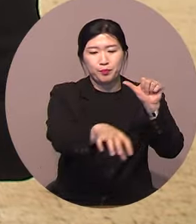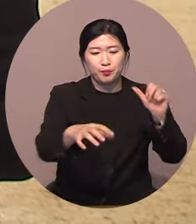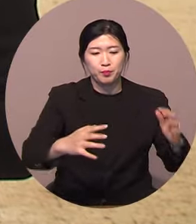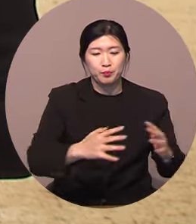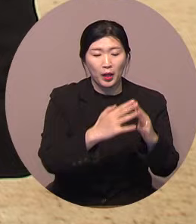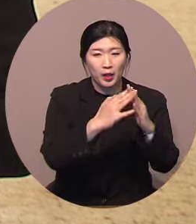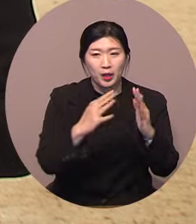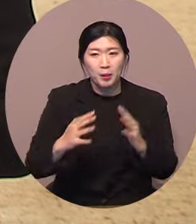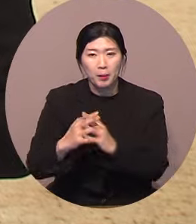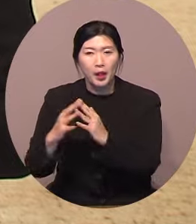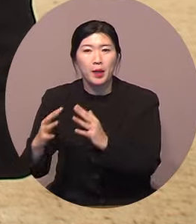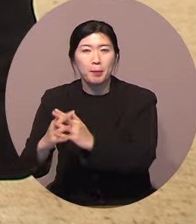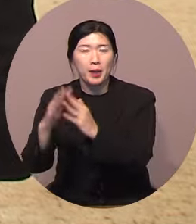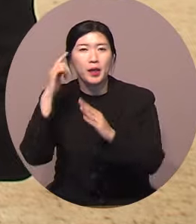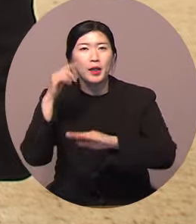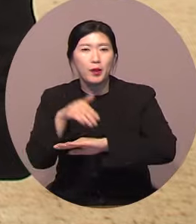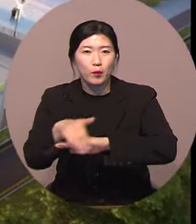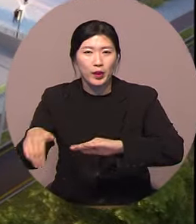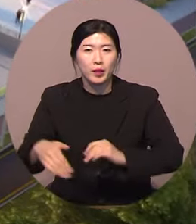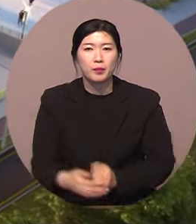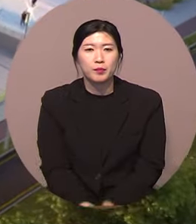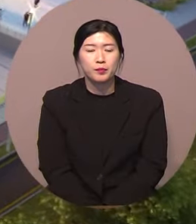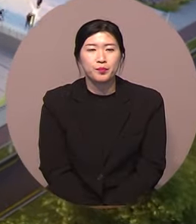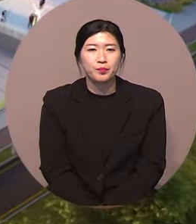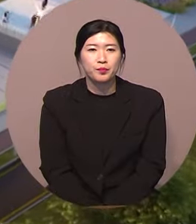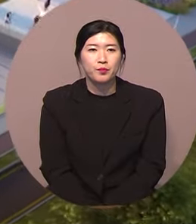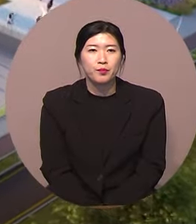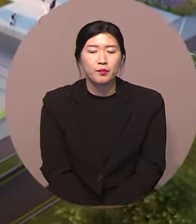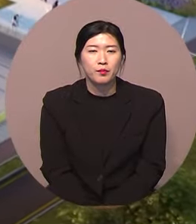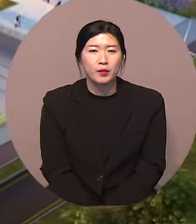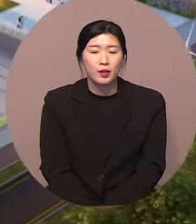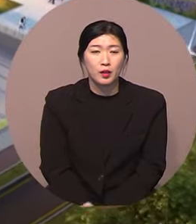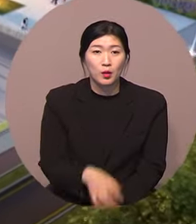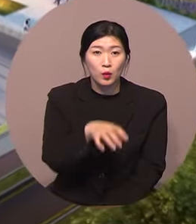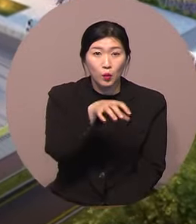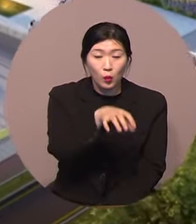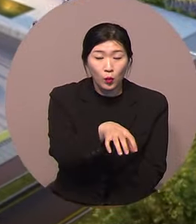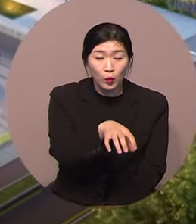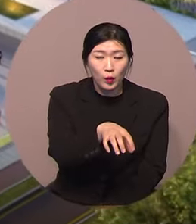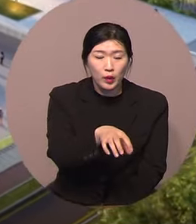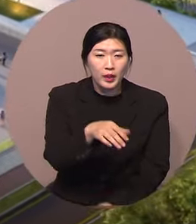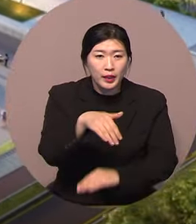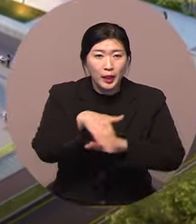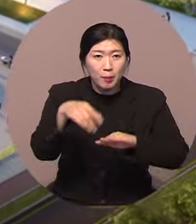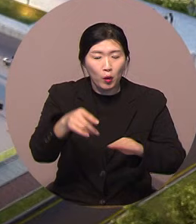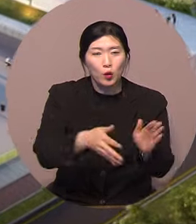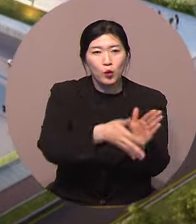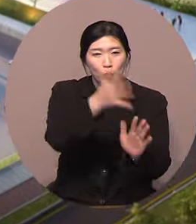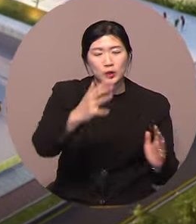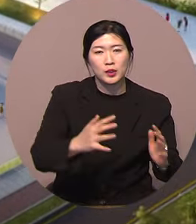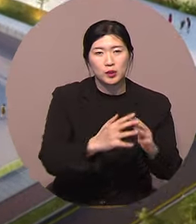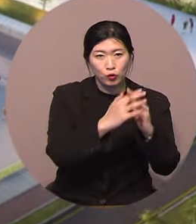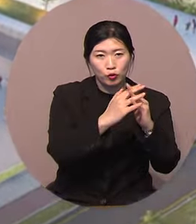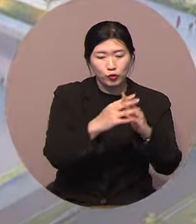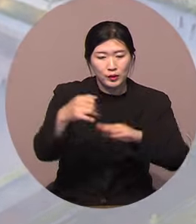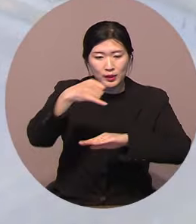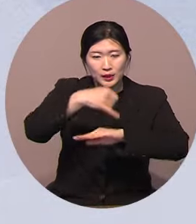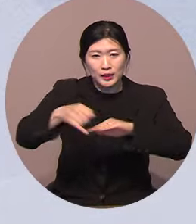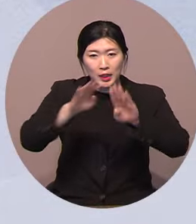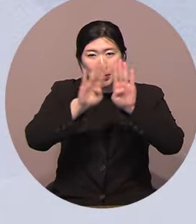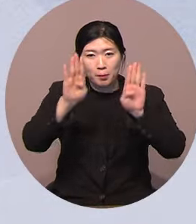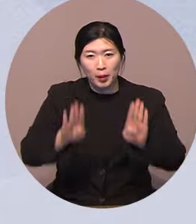박물관이 단계적으로 문을 열 계획입니다. 세종시 세종동에는 계속해서 도시건축박물관과 디자인박물관